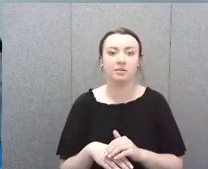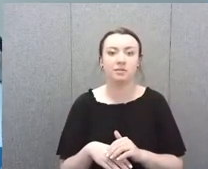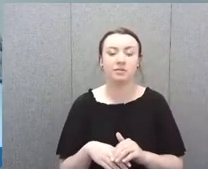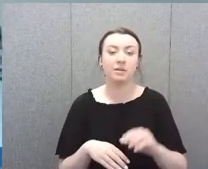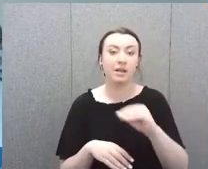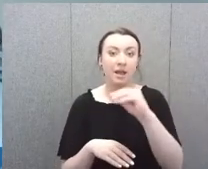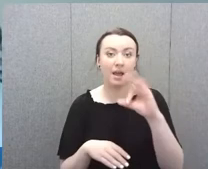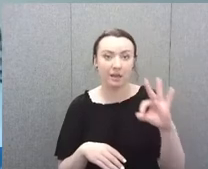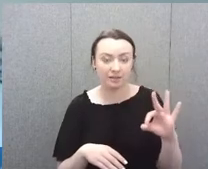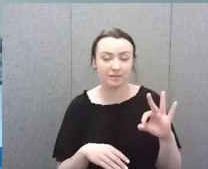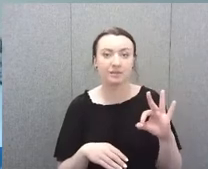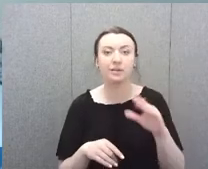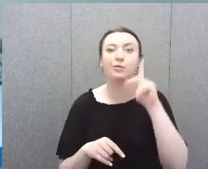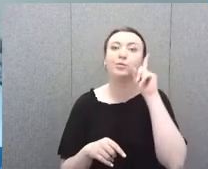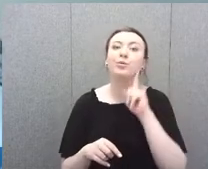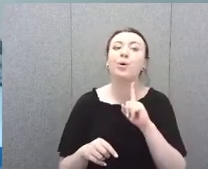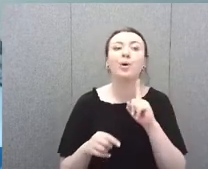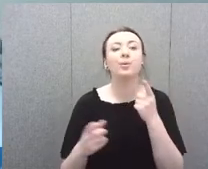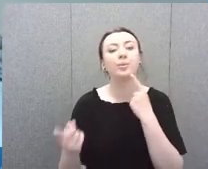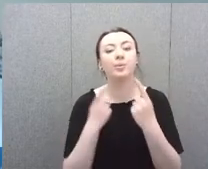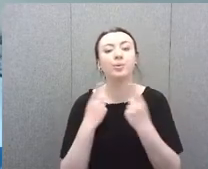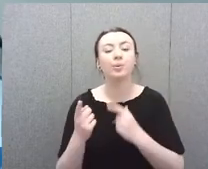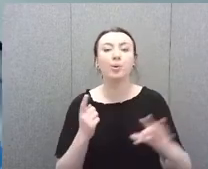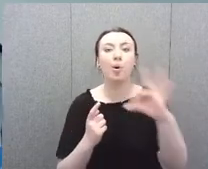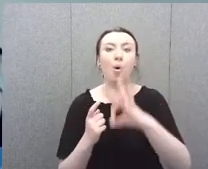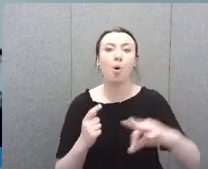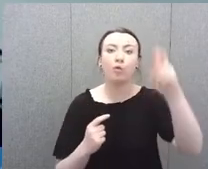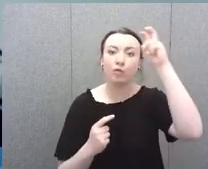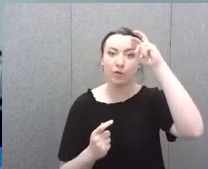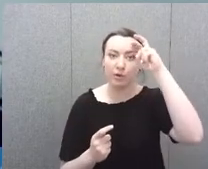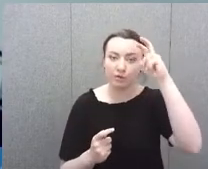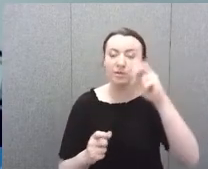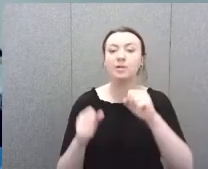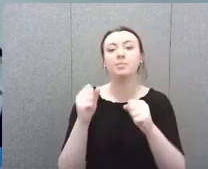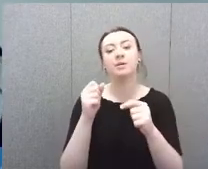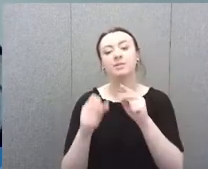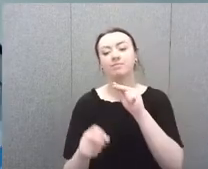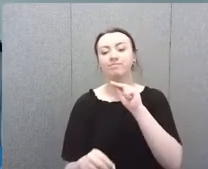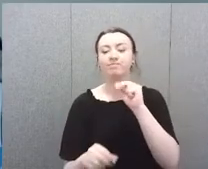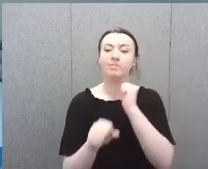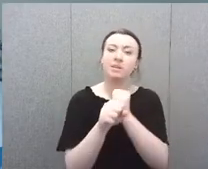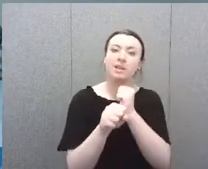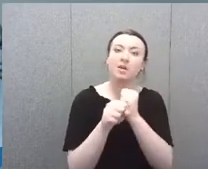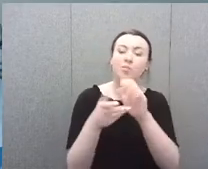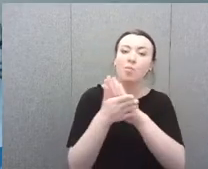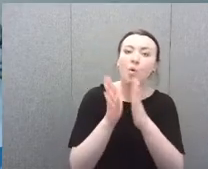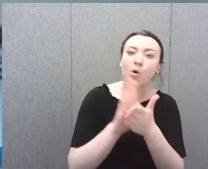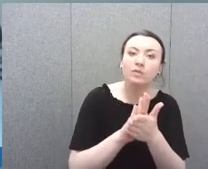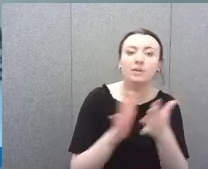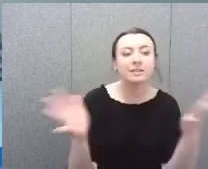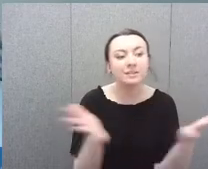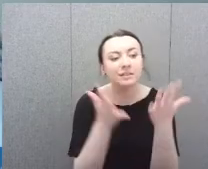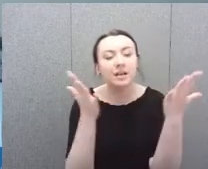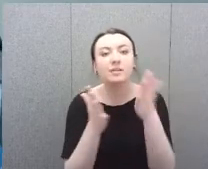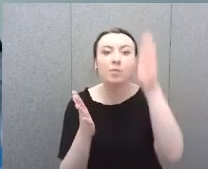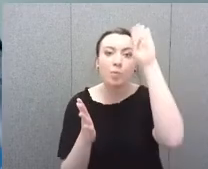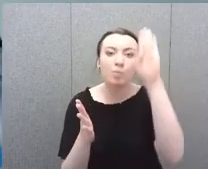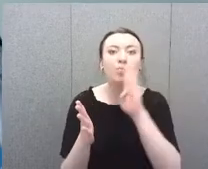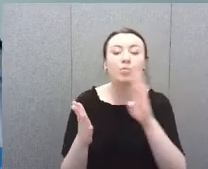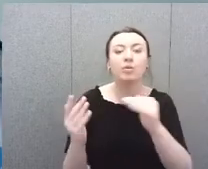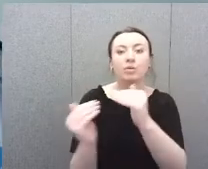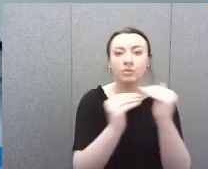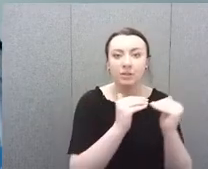правительственной политики в области женщин, мира и